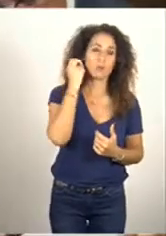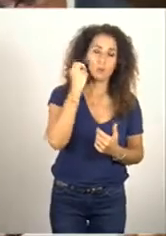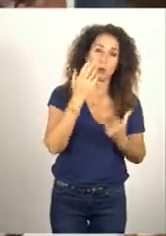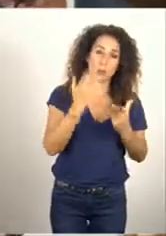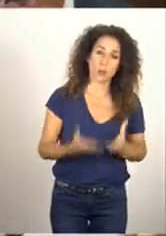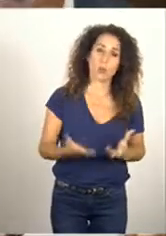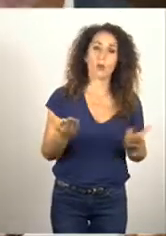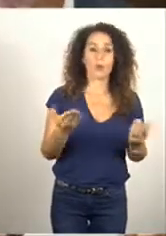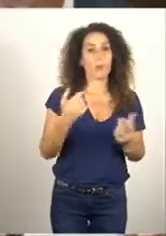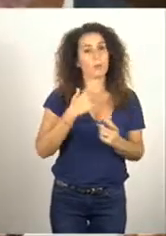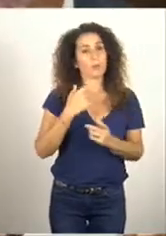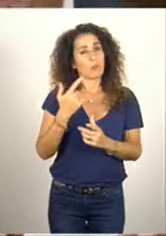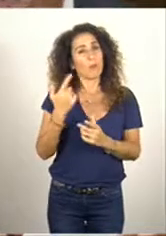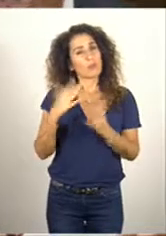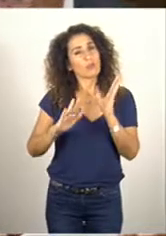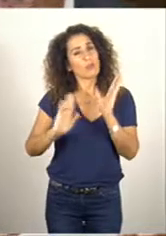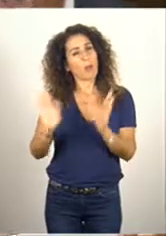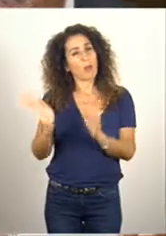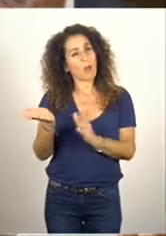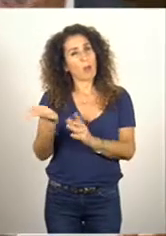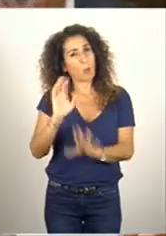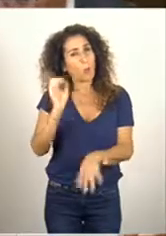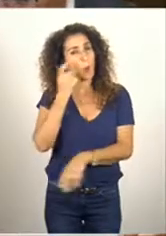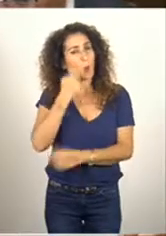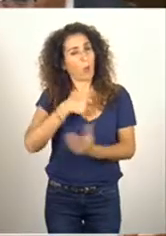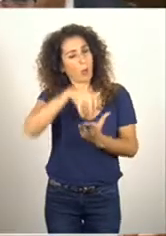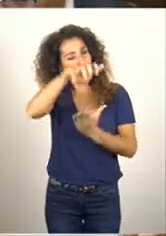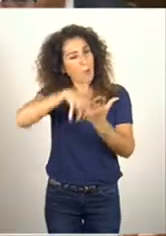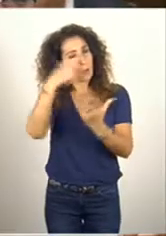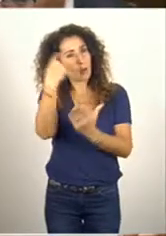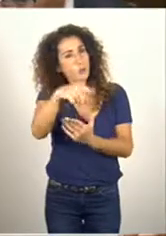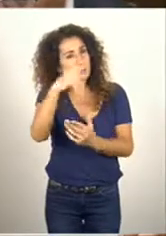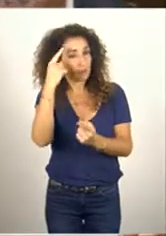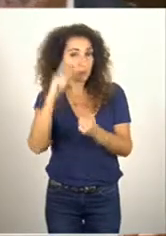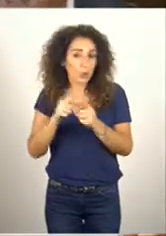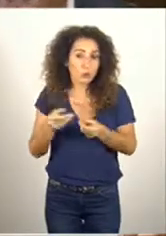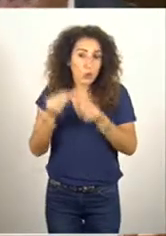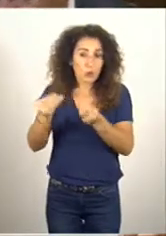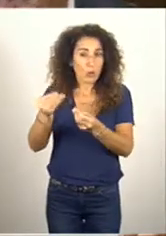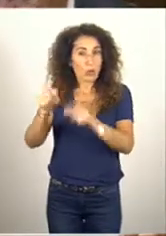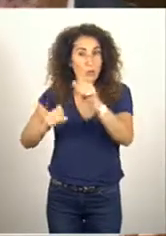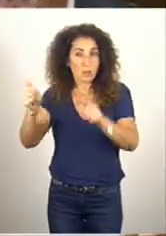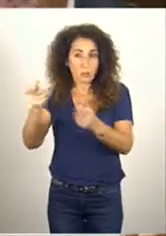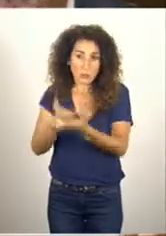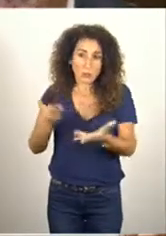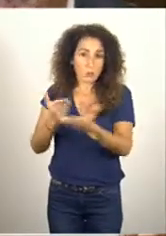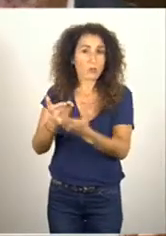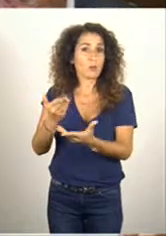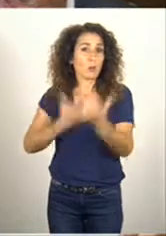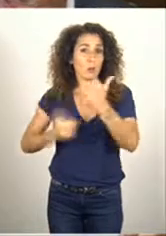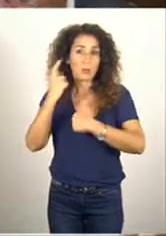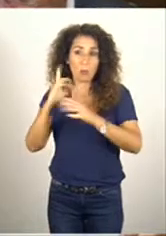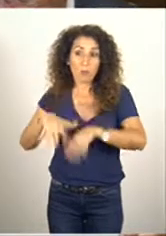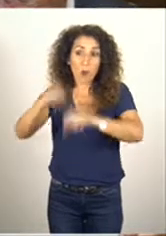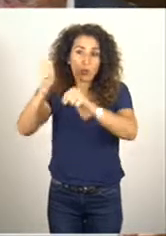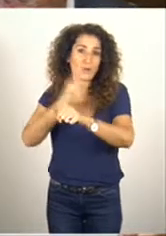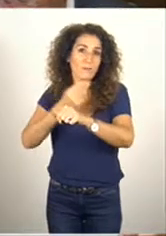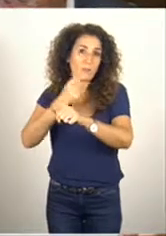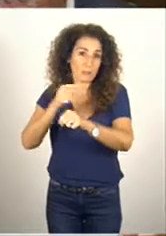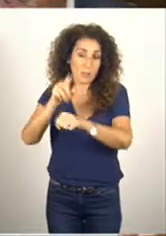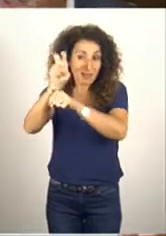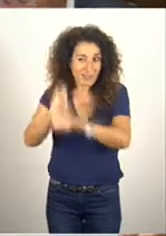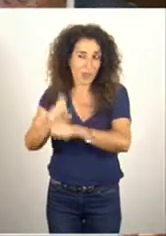l'occasion de prendre connaissance de votre rapport pour faciliter l'embauche et le maintien en emploi des personnes en situation de handicap. Je rejoins